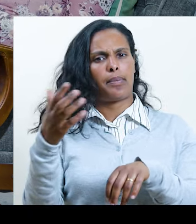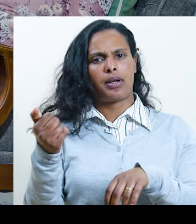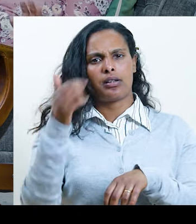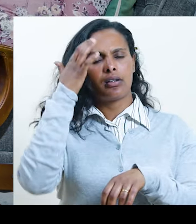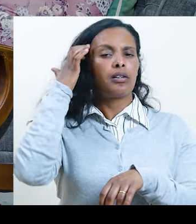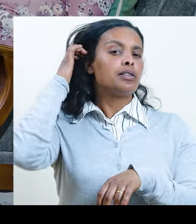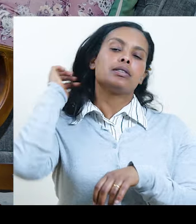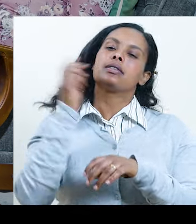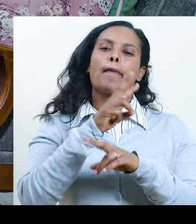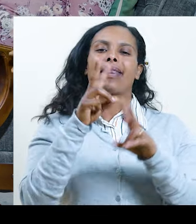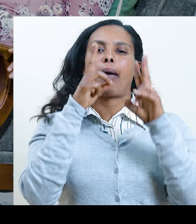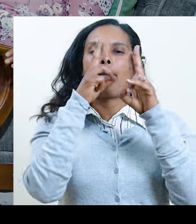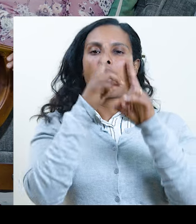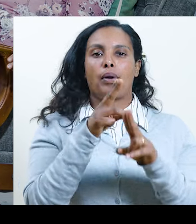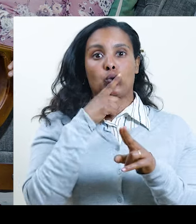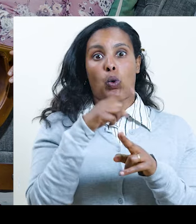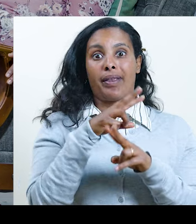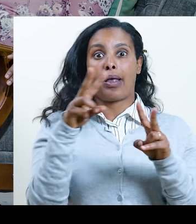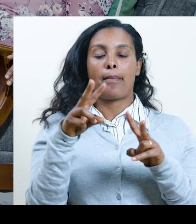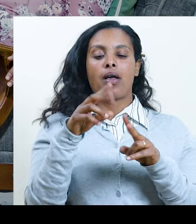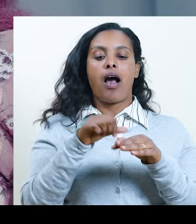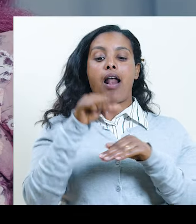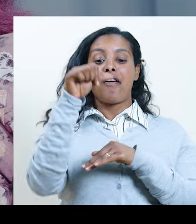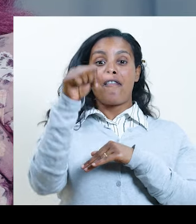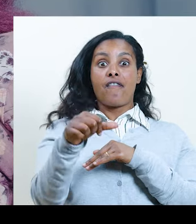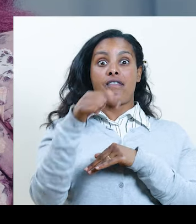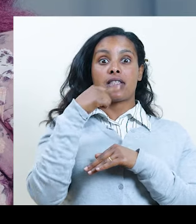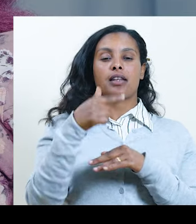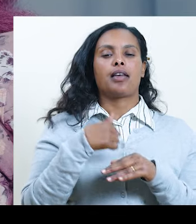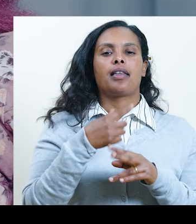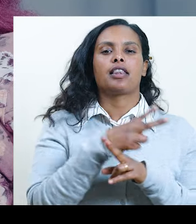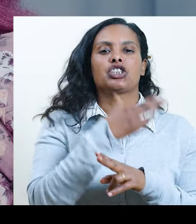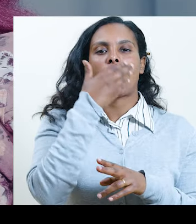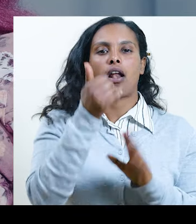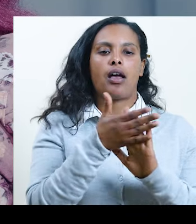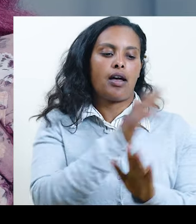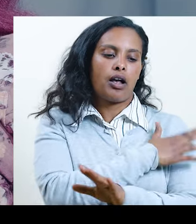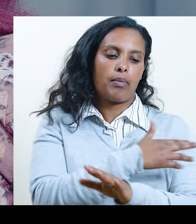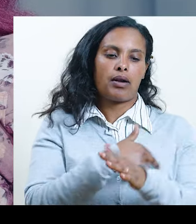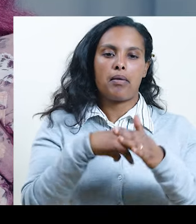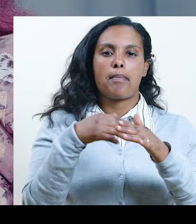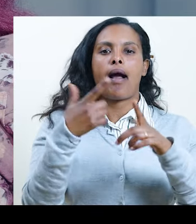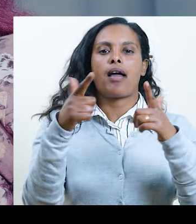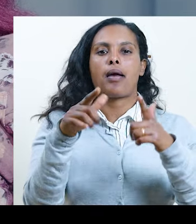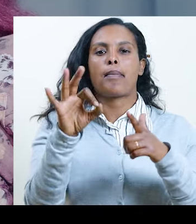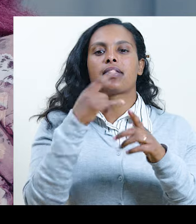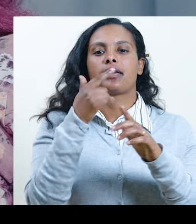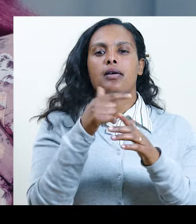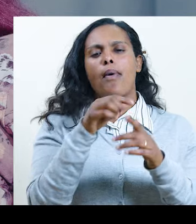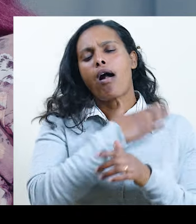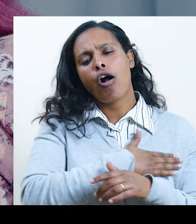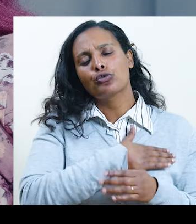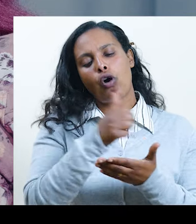ለዛም ደግሞ ክብር ይገባቸዋል። ግን ደግሞ አለፍ ሲል እኔ የተሻለ ህክምና የማገኝበት እድል ነበረ።